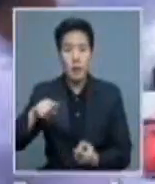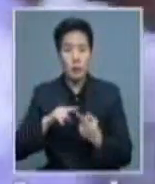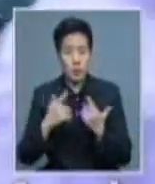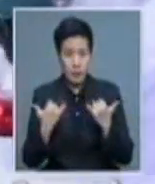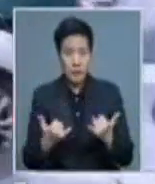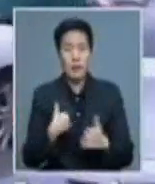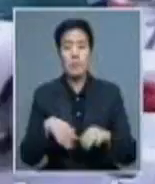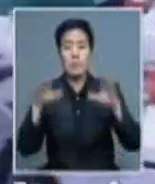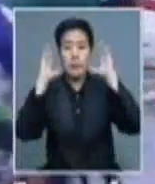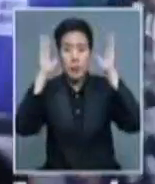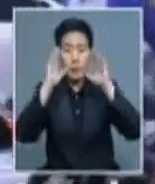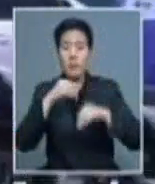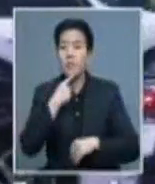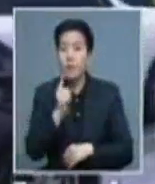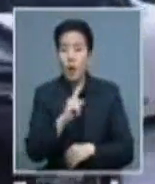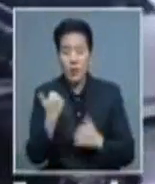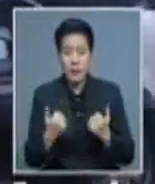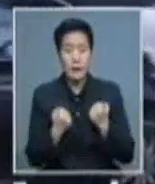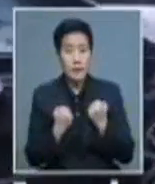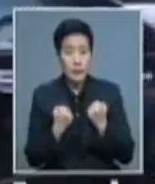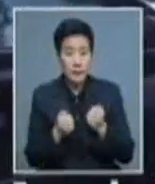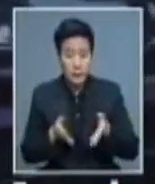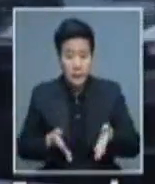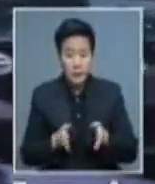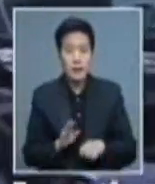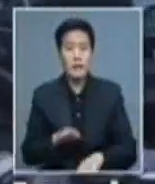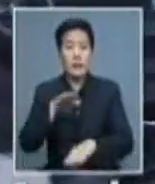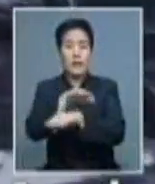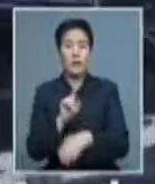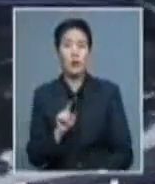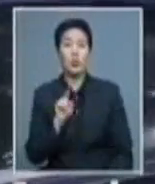างเจ้าหน้าที่ค่ะได้มีการประชาสัมพันธ์ว่าสามารถที่จะใช้ข้ามแยก